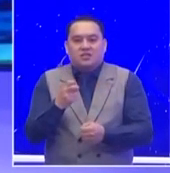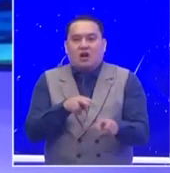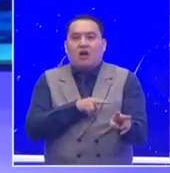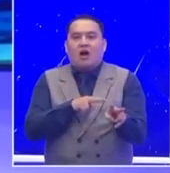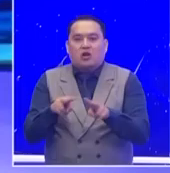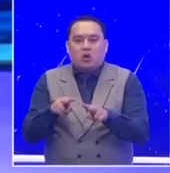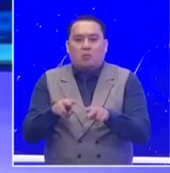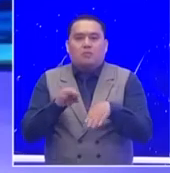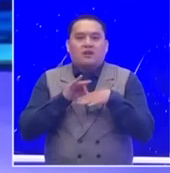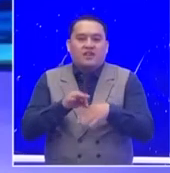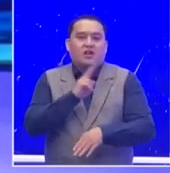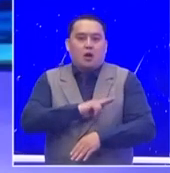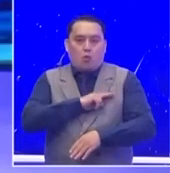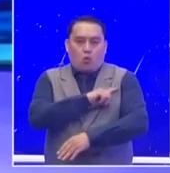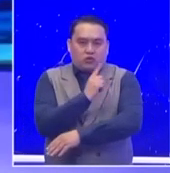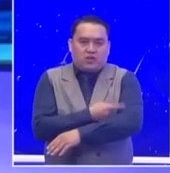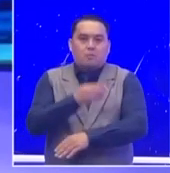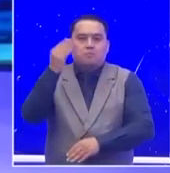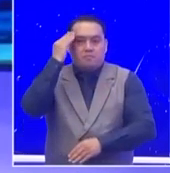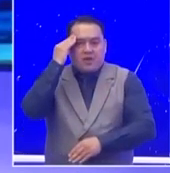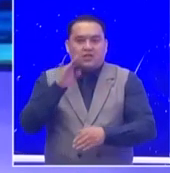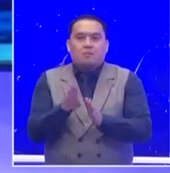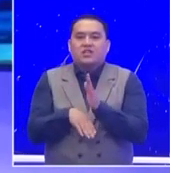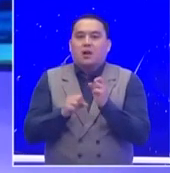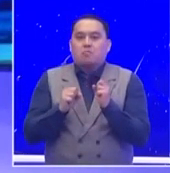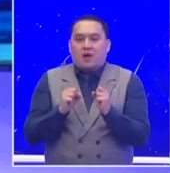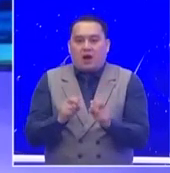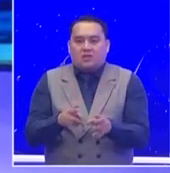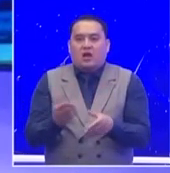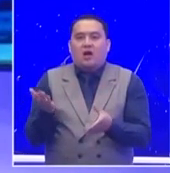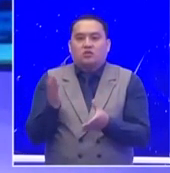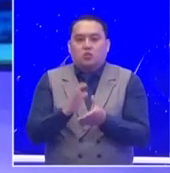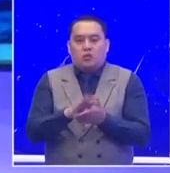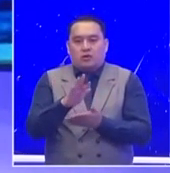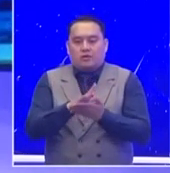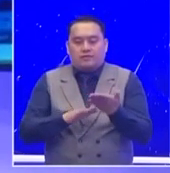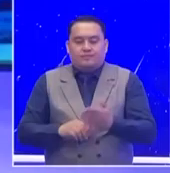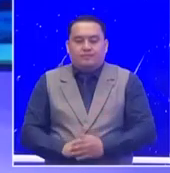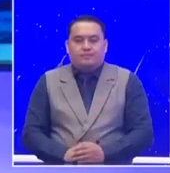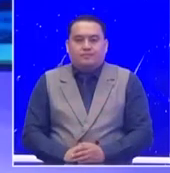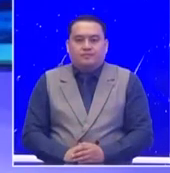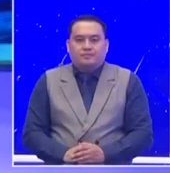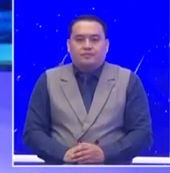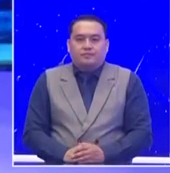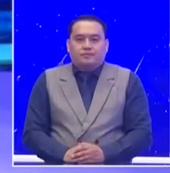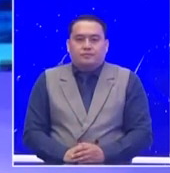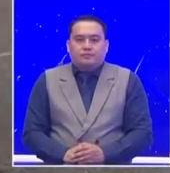контроля. С проводимой работой по усилению мер санитарной безопасности ознакомился глава ЖТСУ Амандык